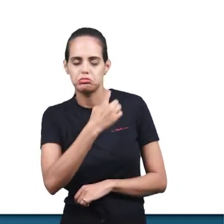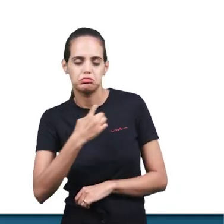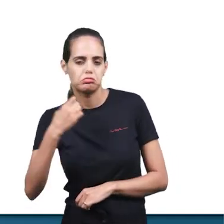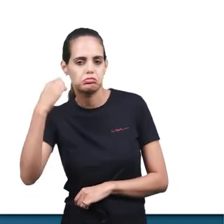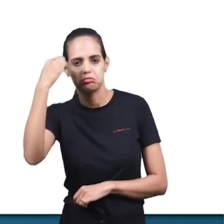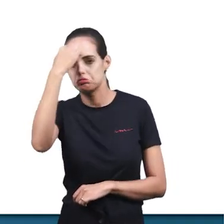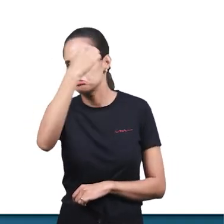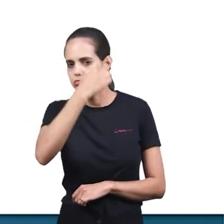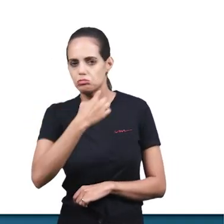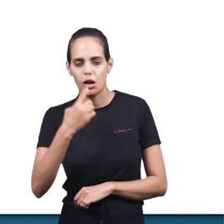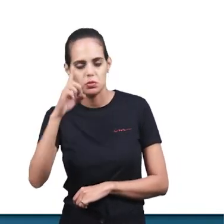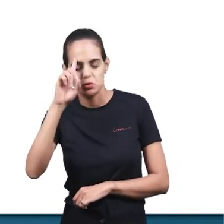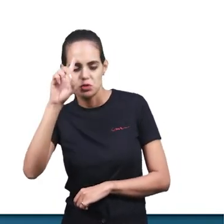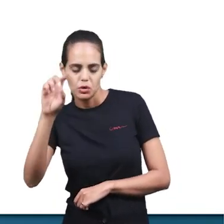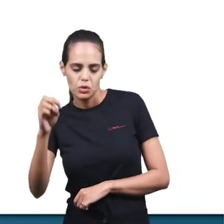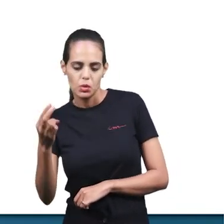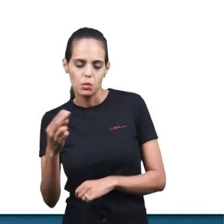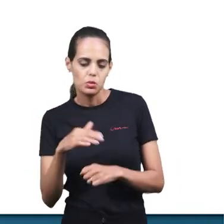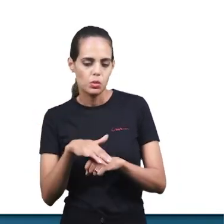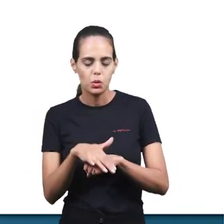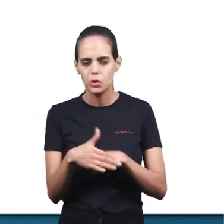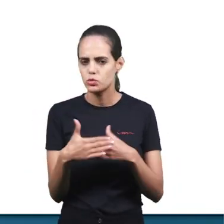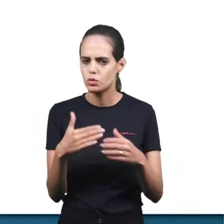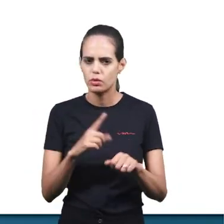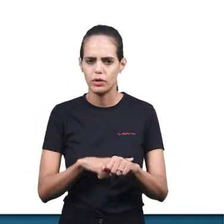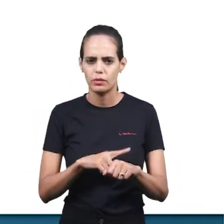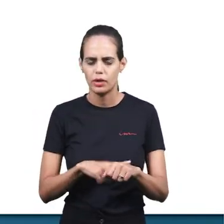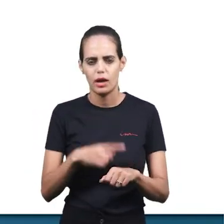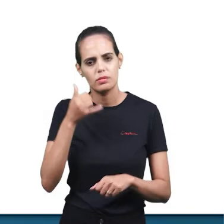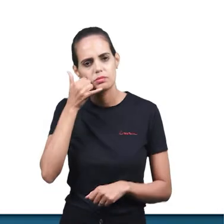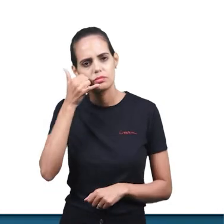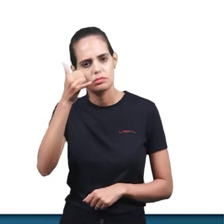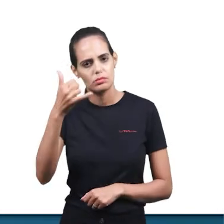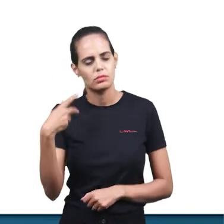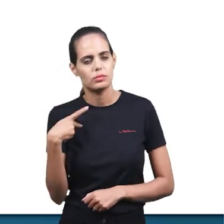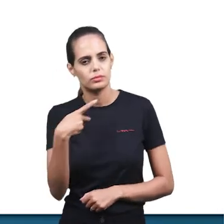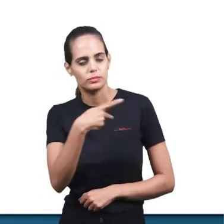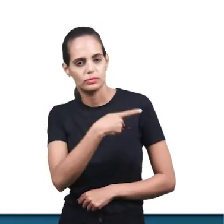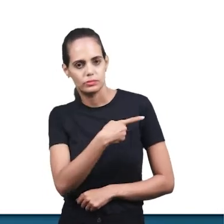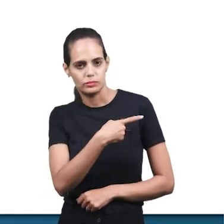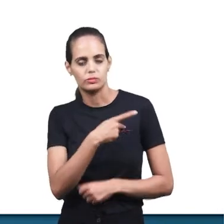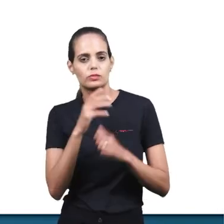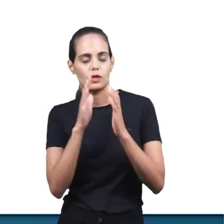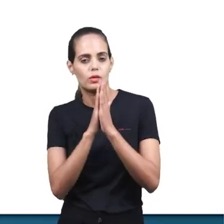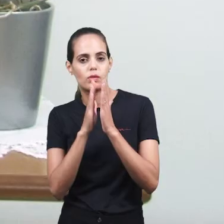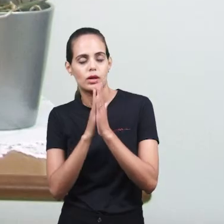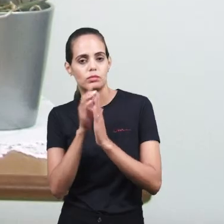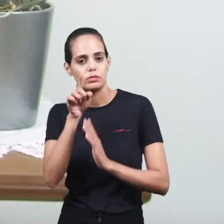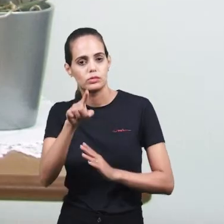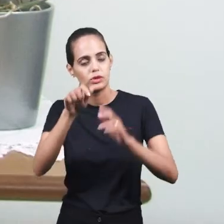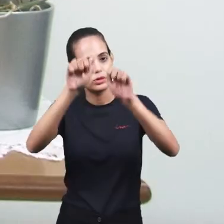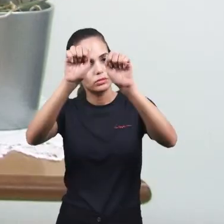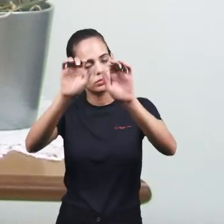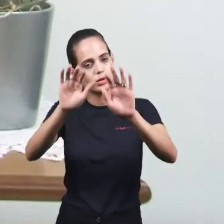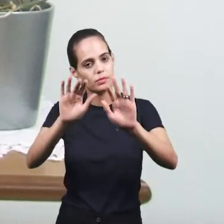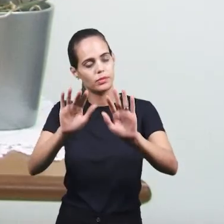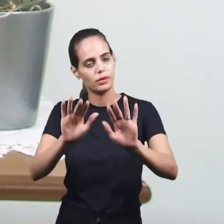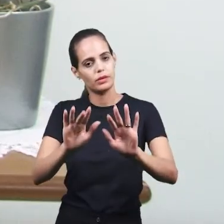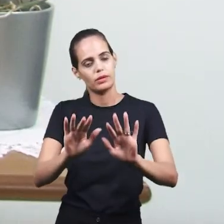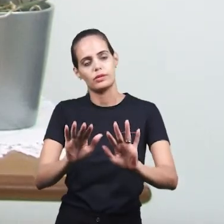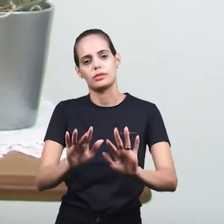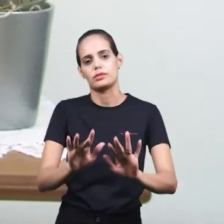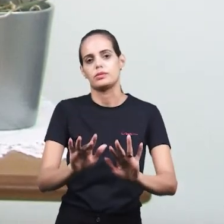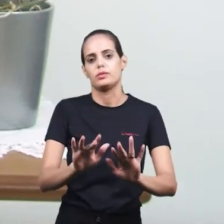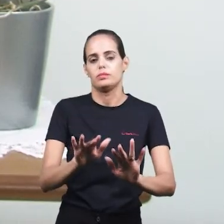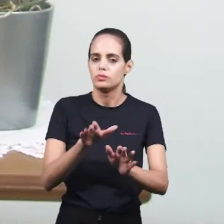ваш звонок, и вы получите слово от Господа. Он помолится за вас и скажет вам, что вам